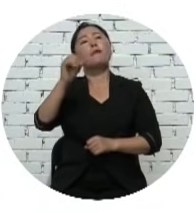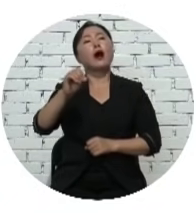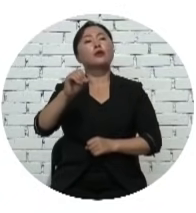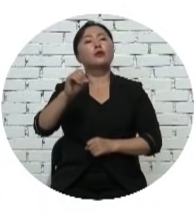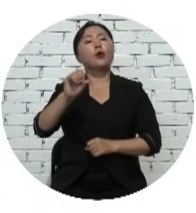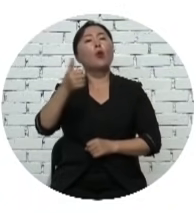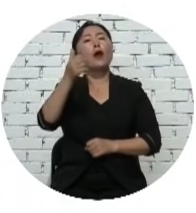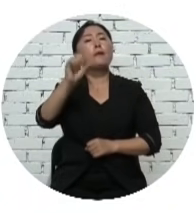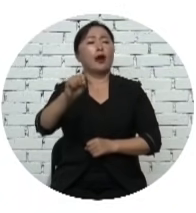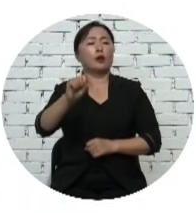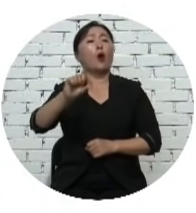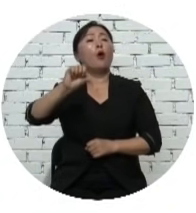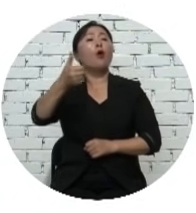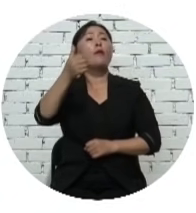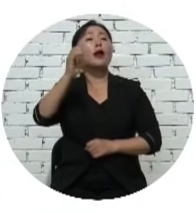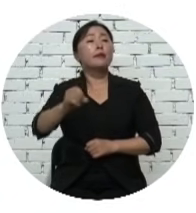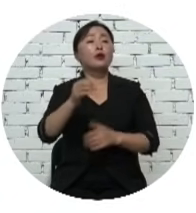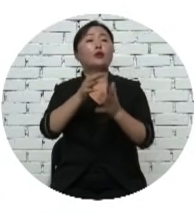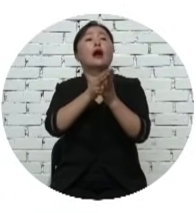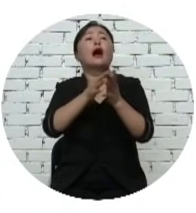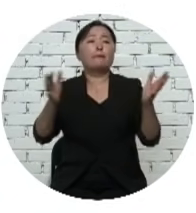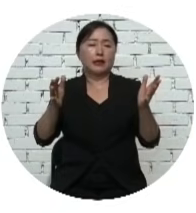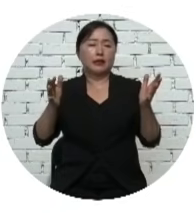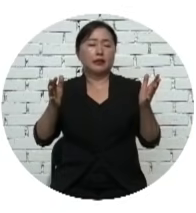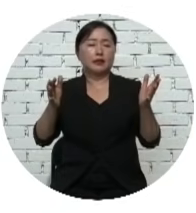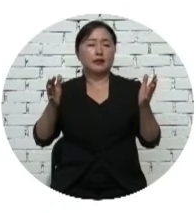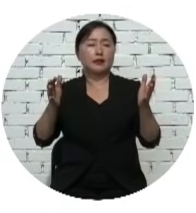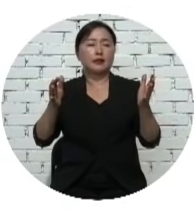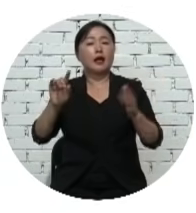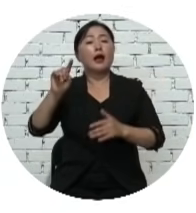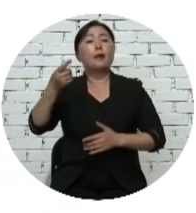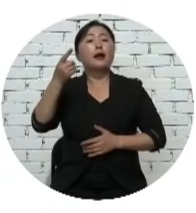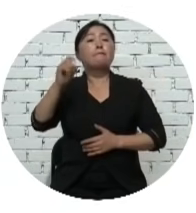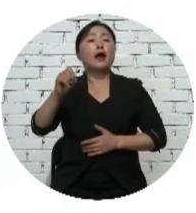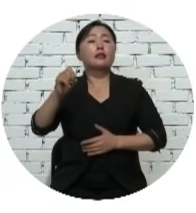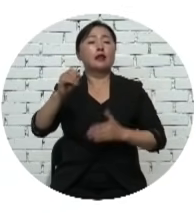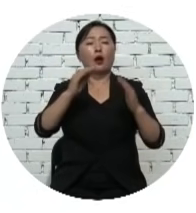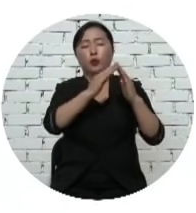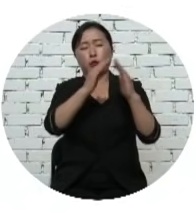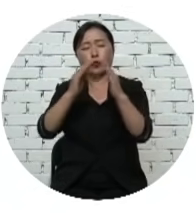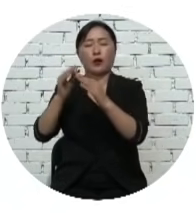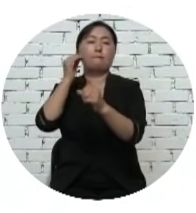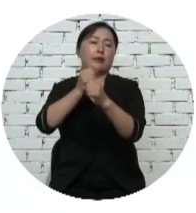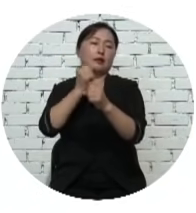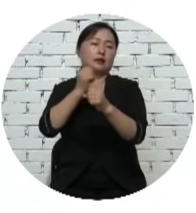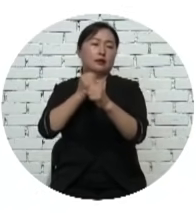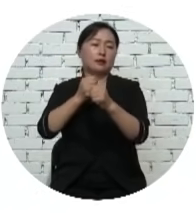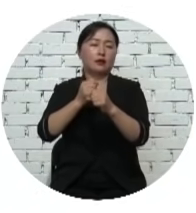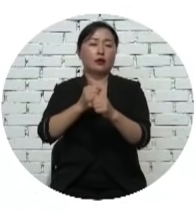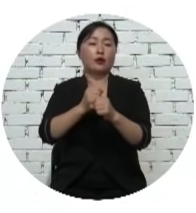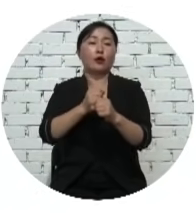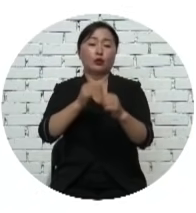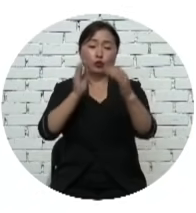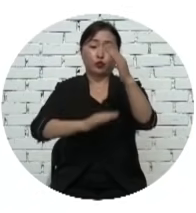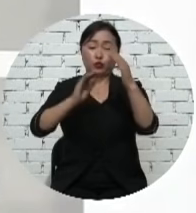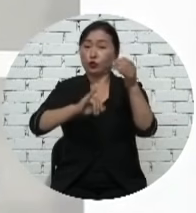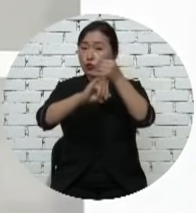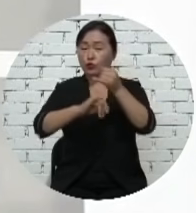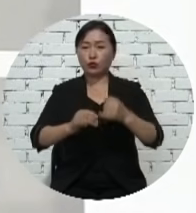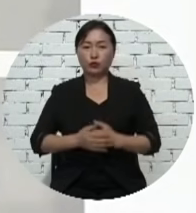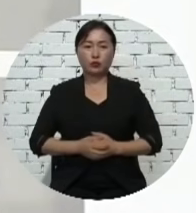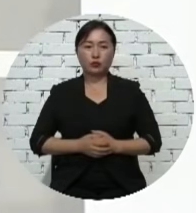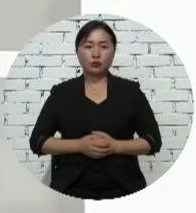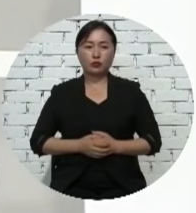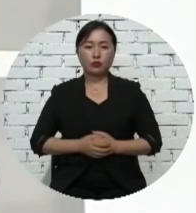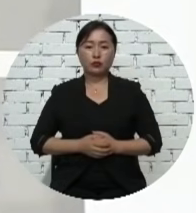아파트, 500만 원입니다. 5천만 원이 아니고 500만 원대 아파트 100만 호를 건설하겠다라는 것이 저의 주요 공약입니다. 전국의